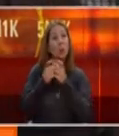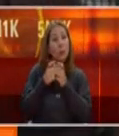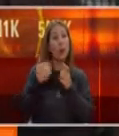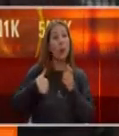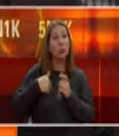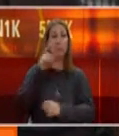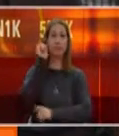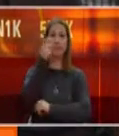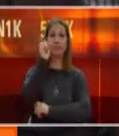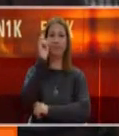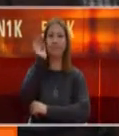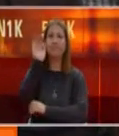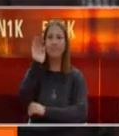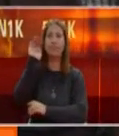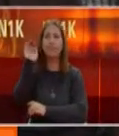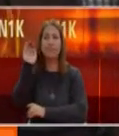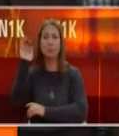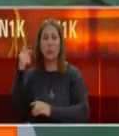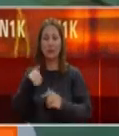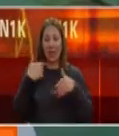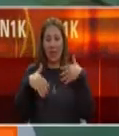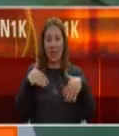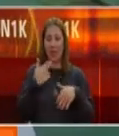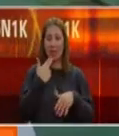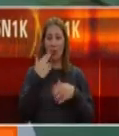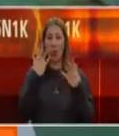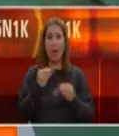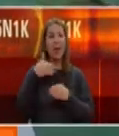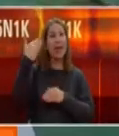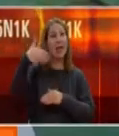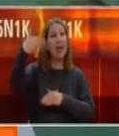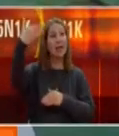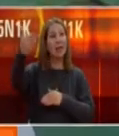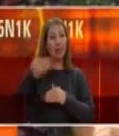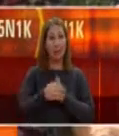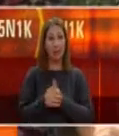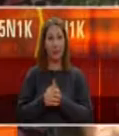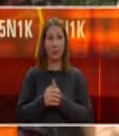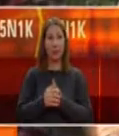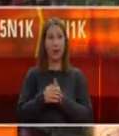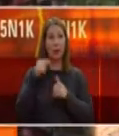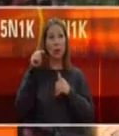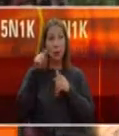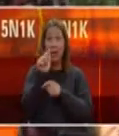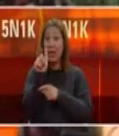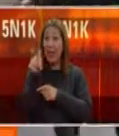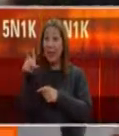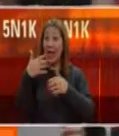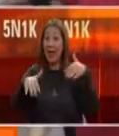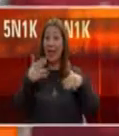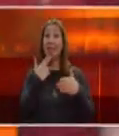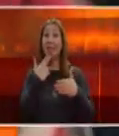kurumlarının kapılarını çaldık. Dedik ki biz engelli kadınlar olarak illerdeki bu illerdeki engelli